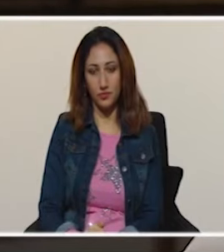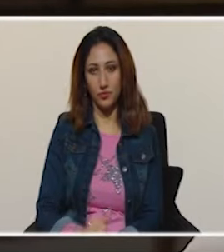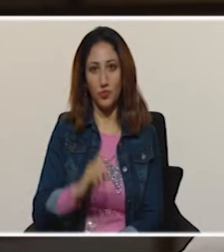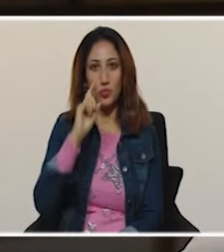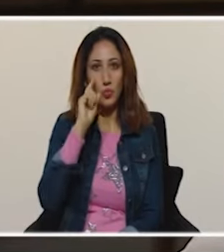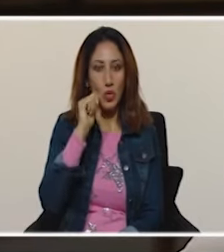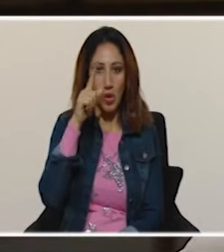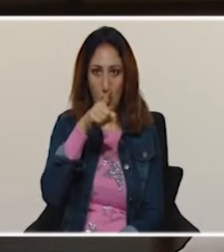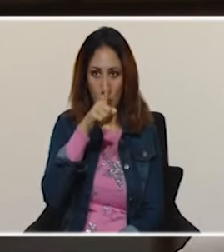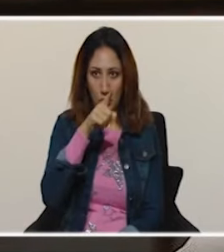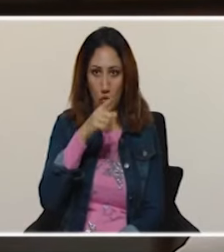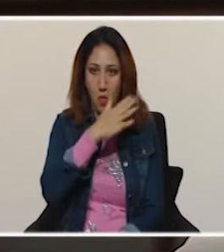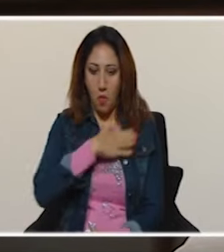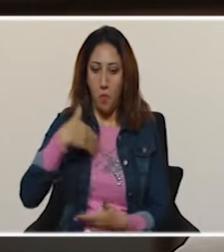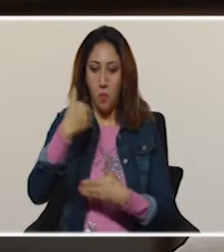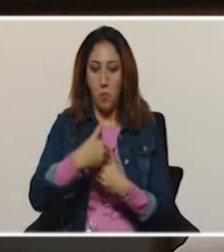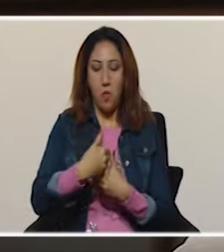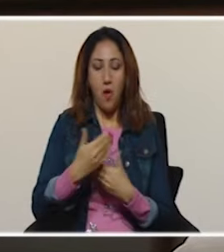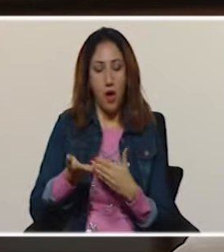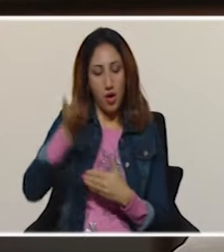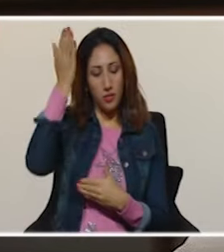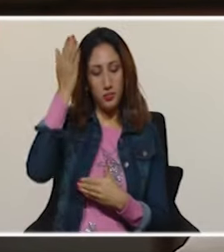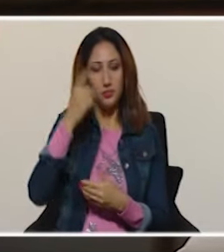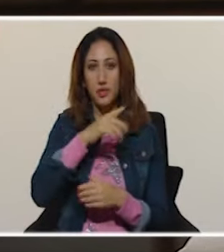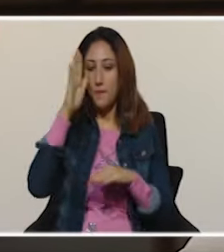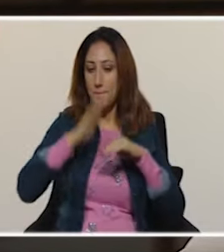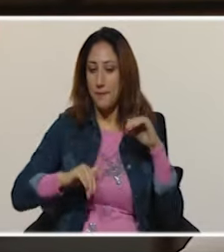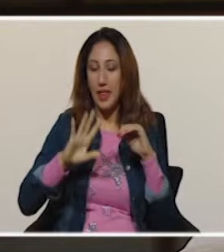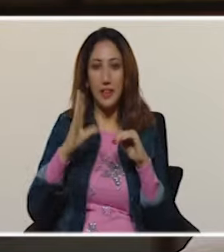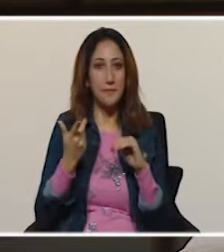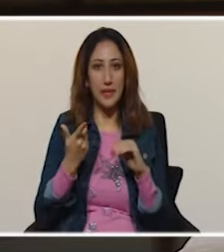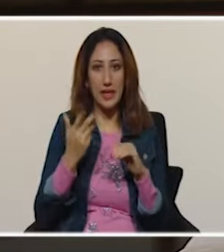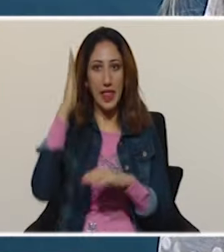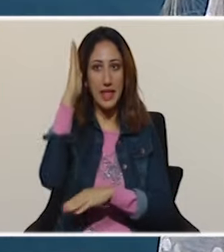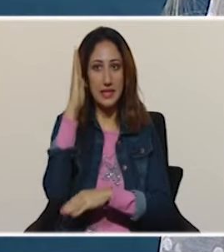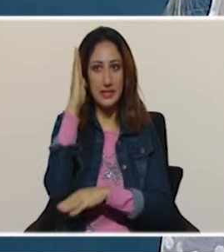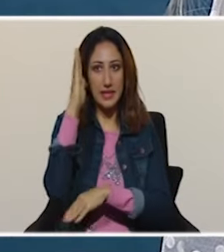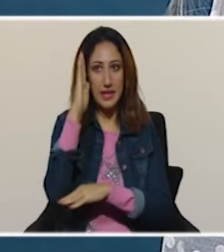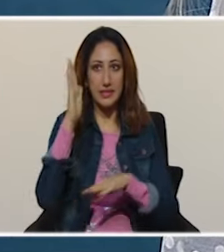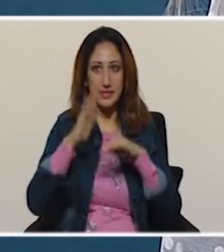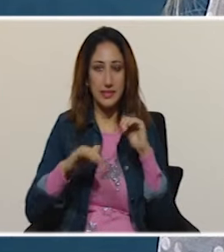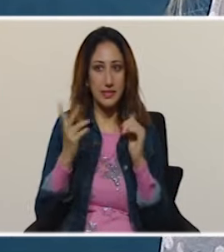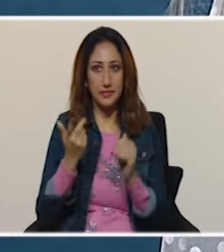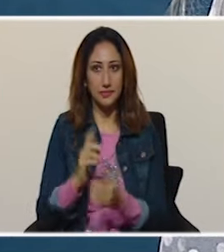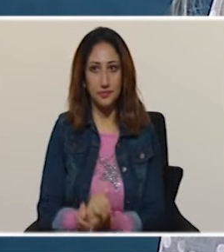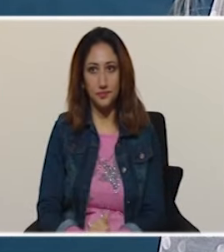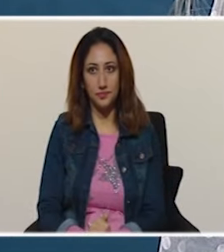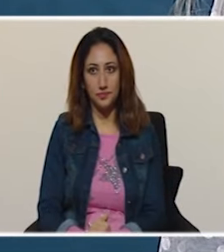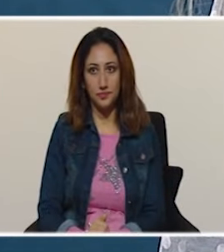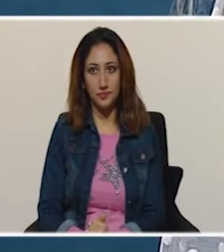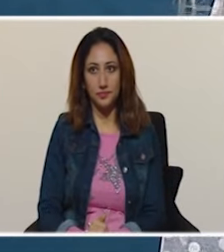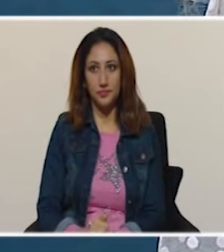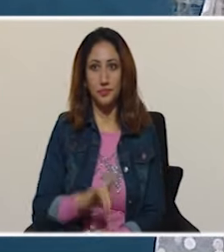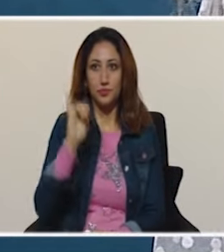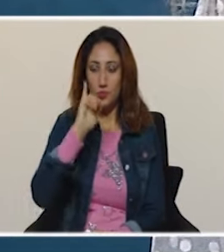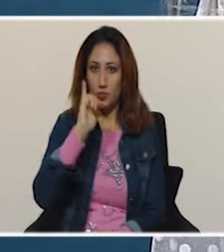المغربي المحامي الكبير، ايه اهم القيم اللي ربكي عليها وتعلمتيها منه؟ يمكن اعملي اللي في نفسك